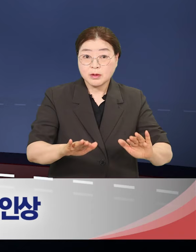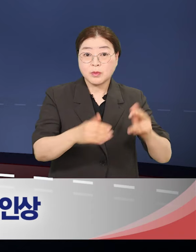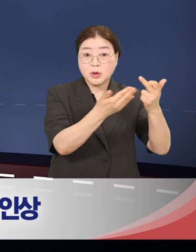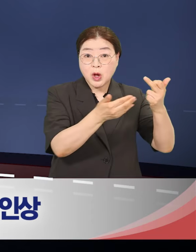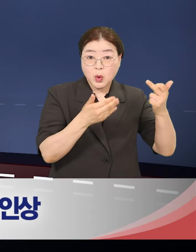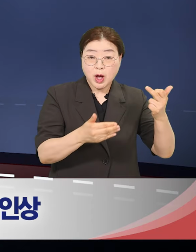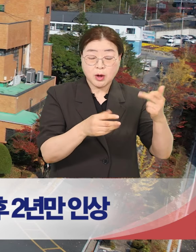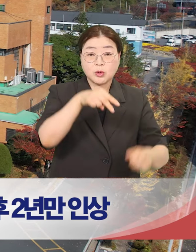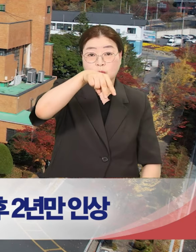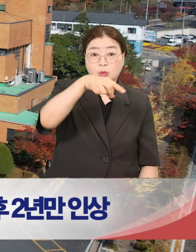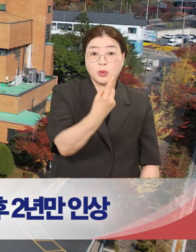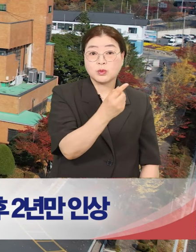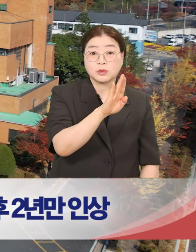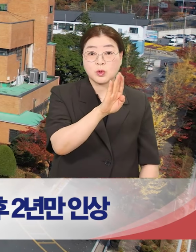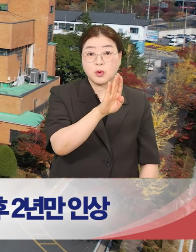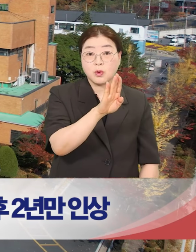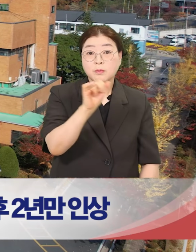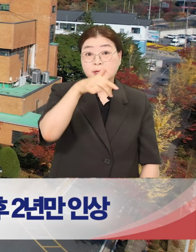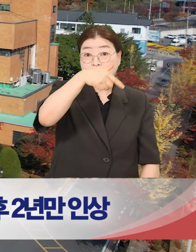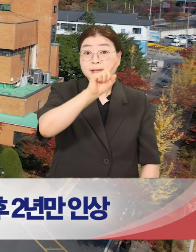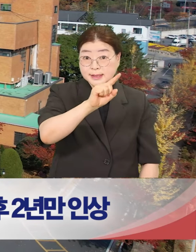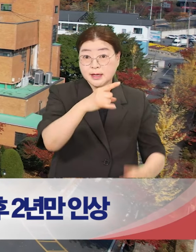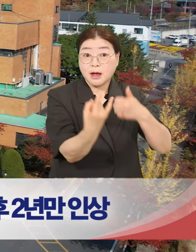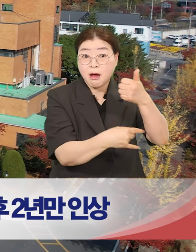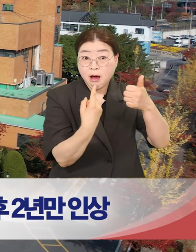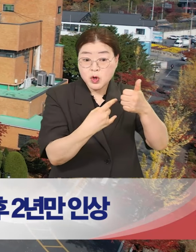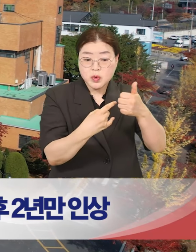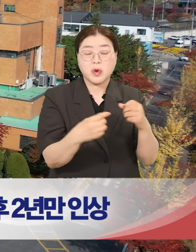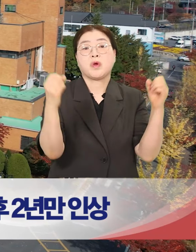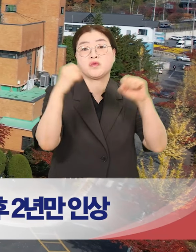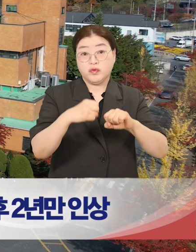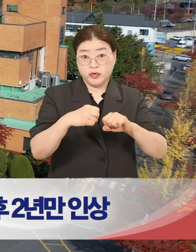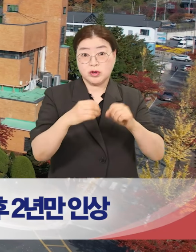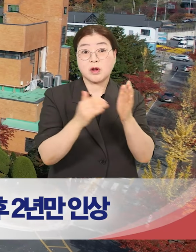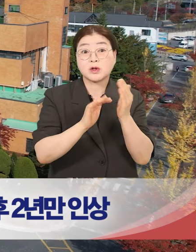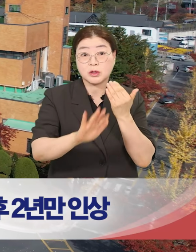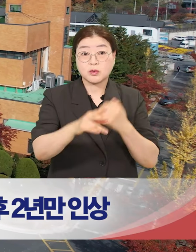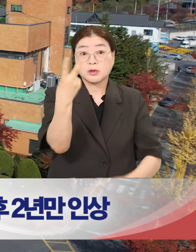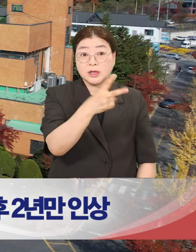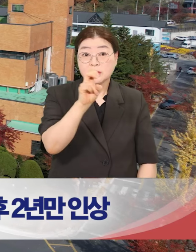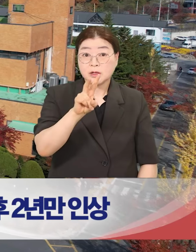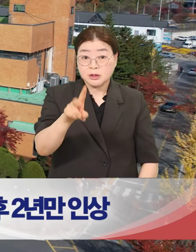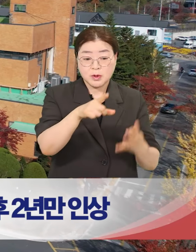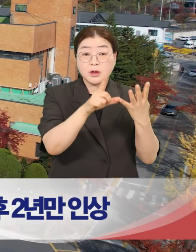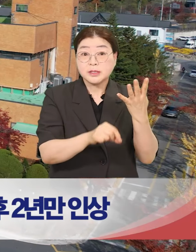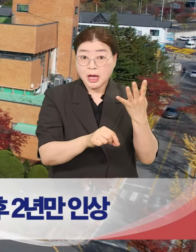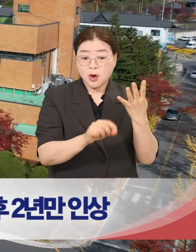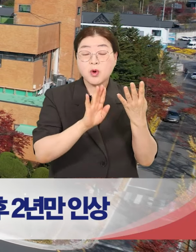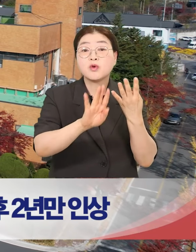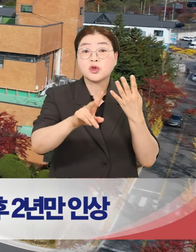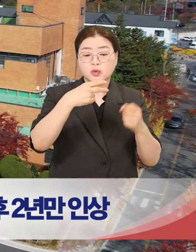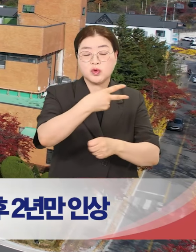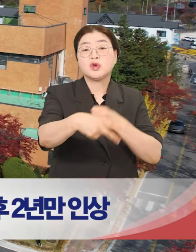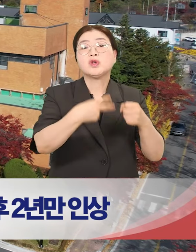밝혔습니다. 이번 요금 인상은 강원특별자치도 소비자정책위원회의 심의 의결에 의한 것으로